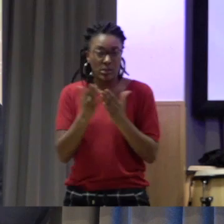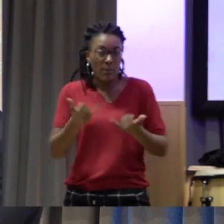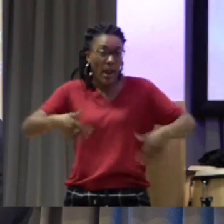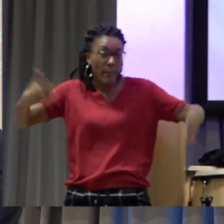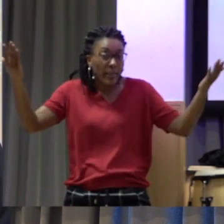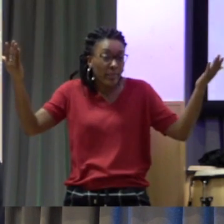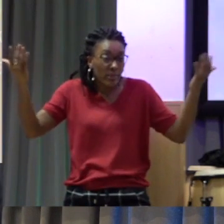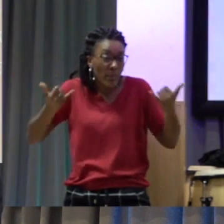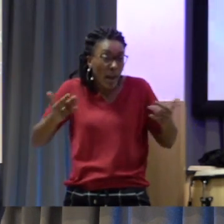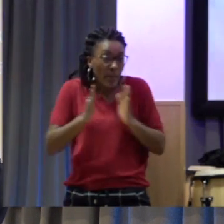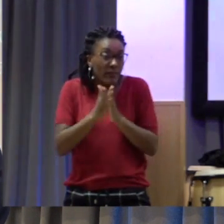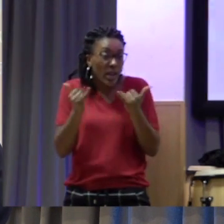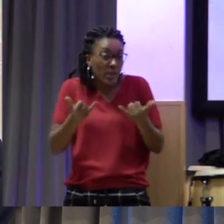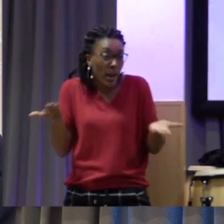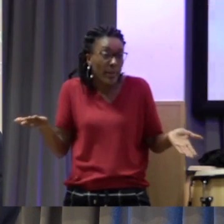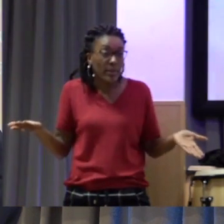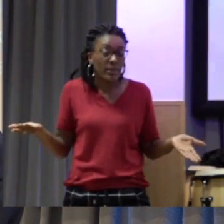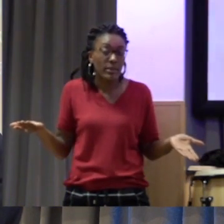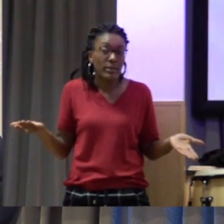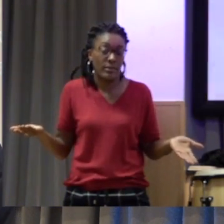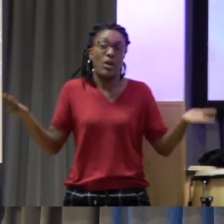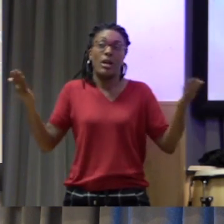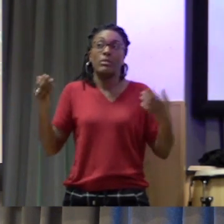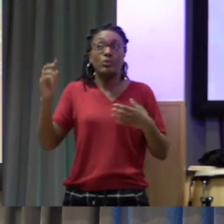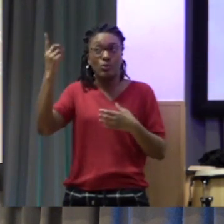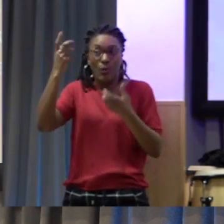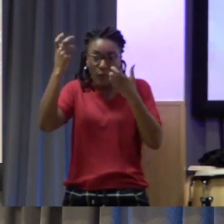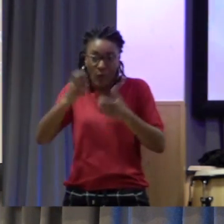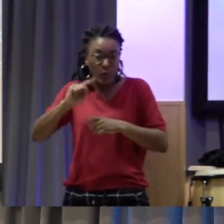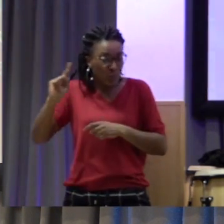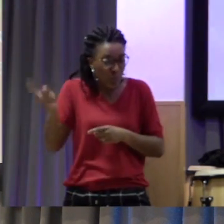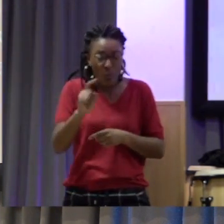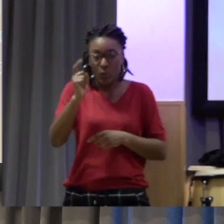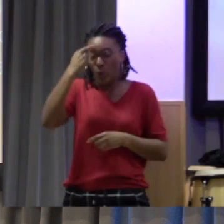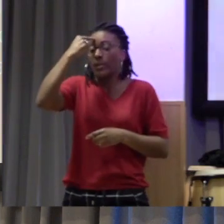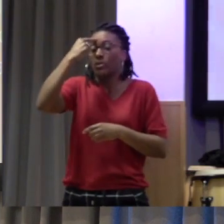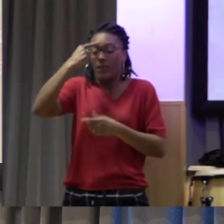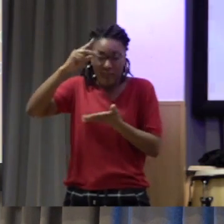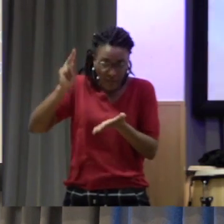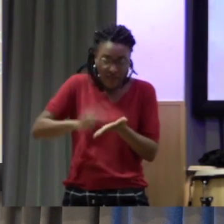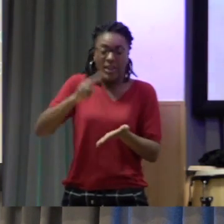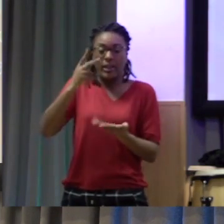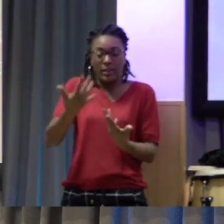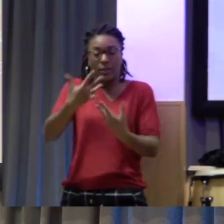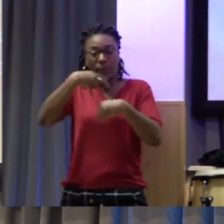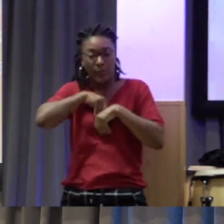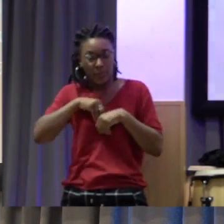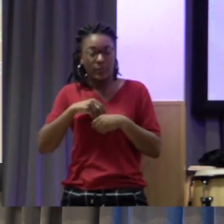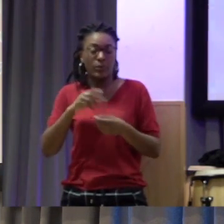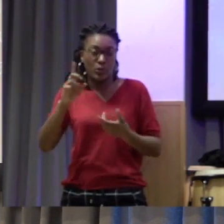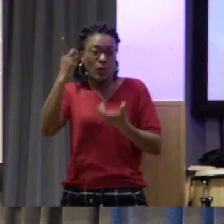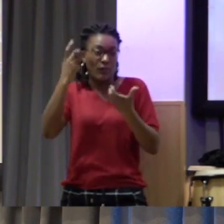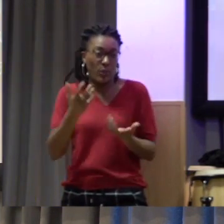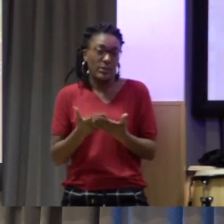sauvés et parviennent à la connaissance de la vérité. Il